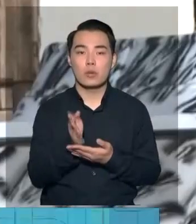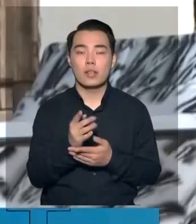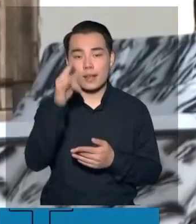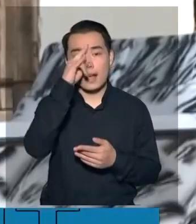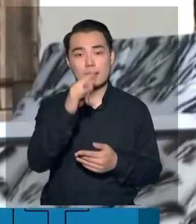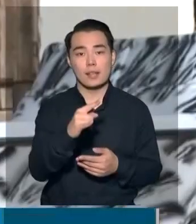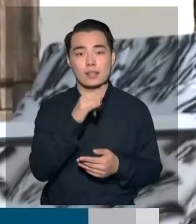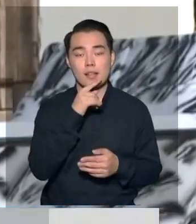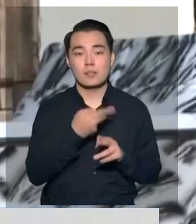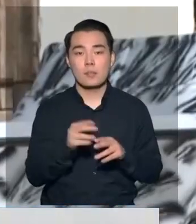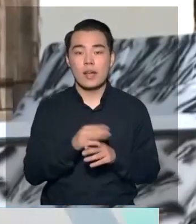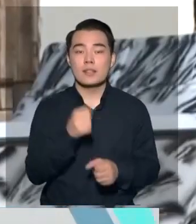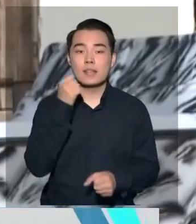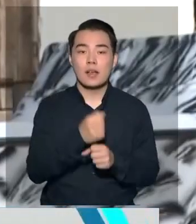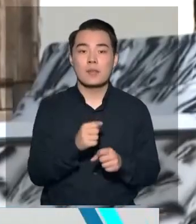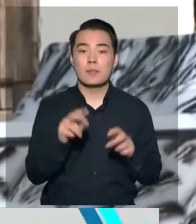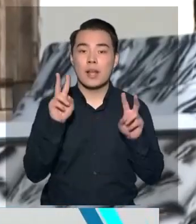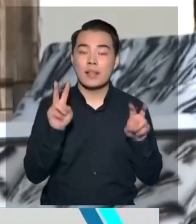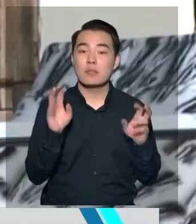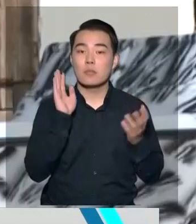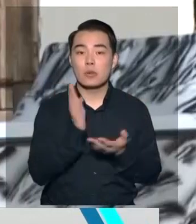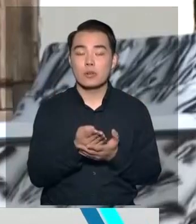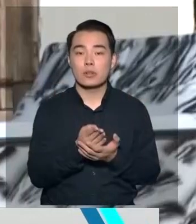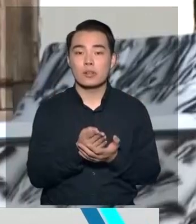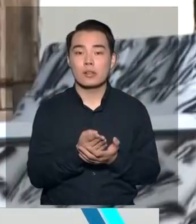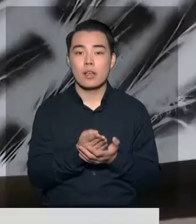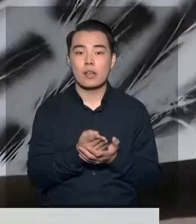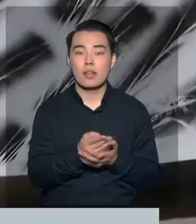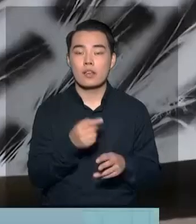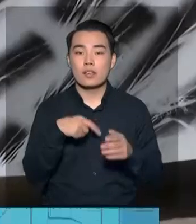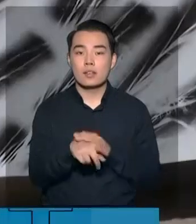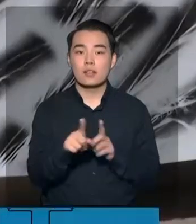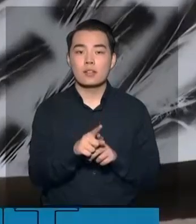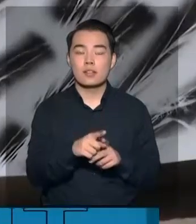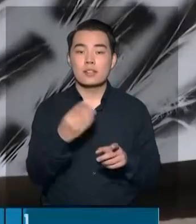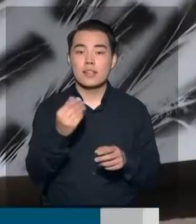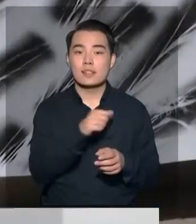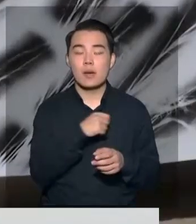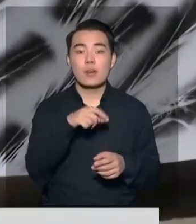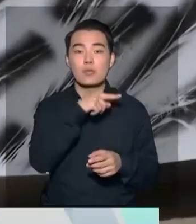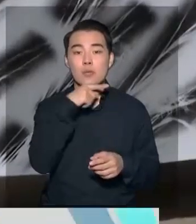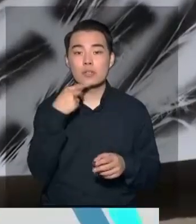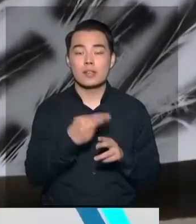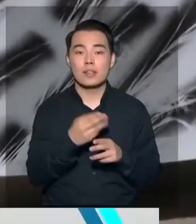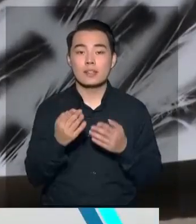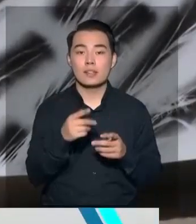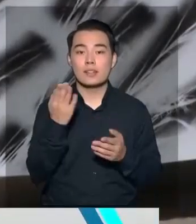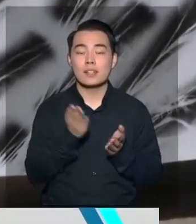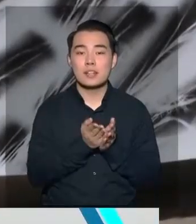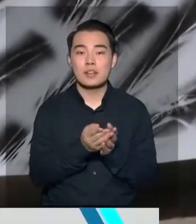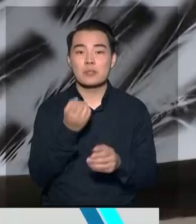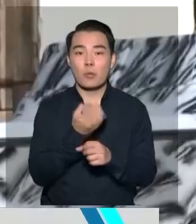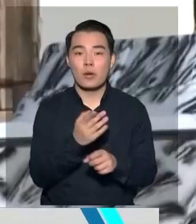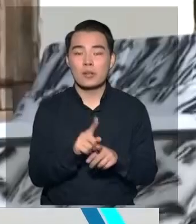сол жасалған деген брендті қалыптастыру керек бізге, сосын бағаны қолжетімді қылу керек. Мысалы Ресейде бұл қайықтар мысалы бізден қымбат,